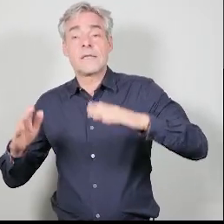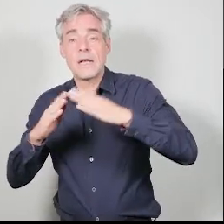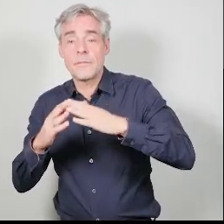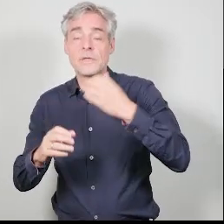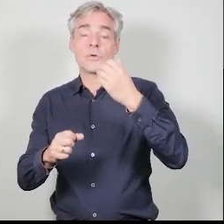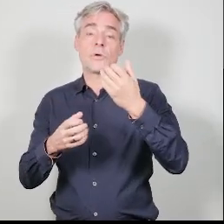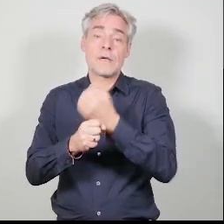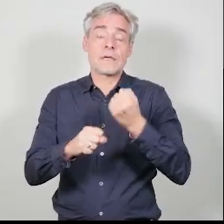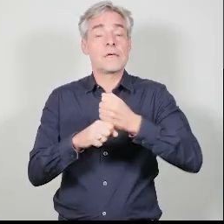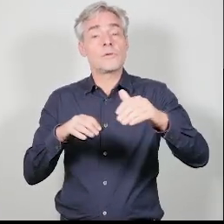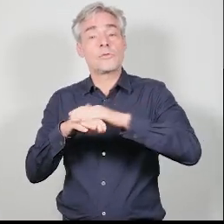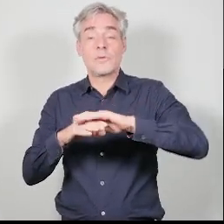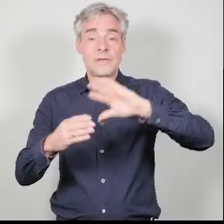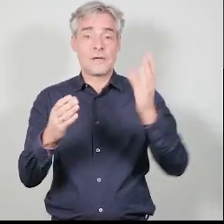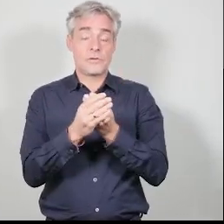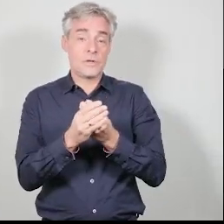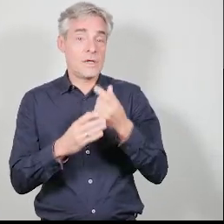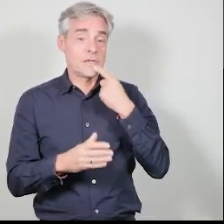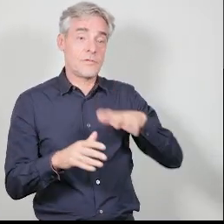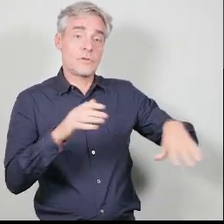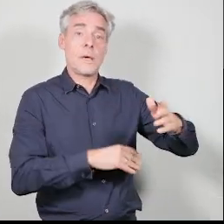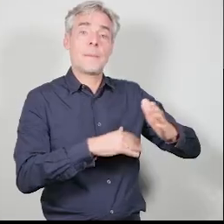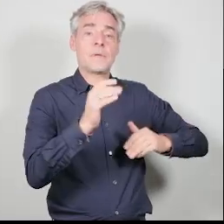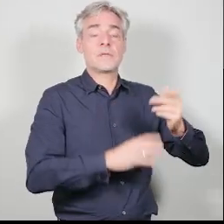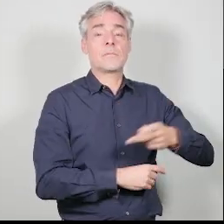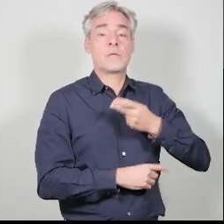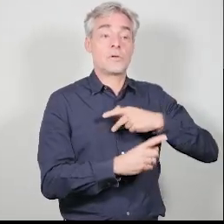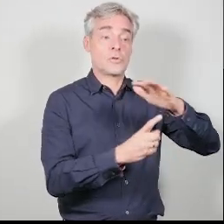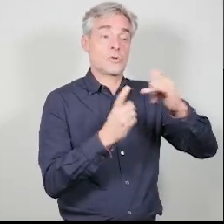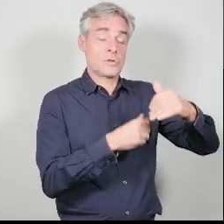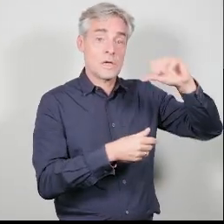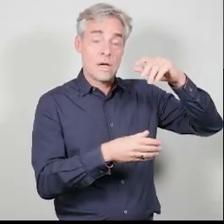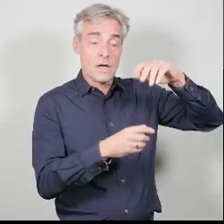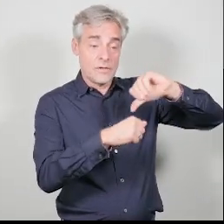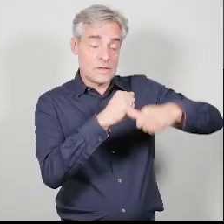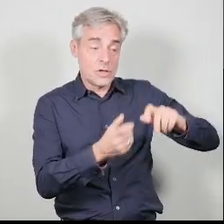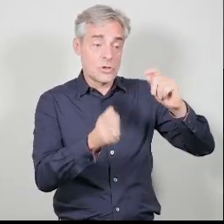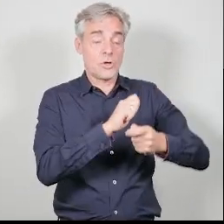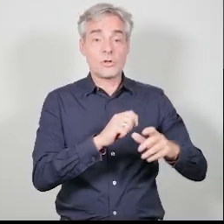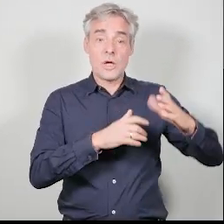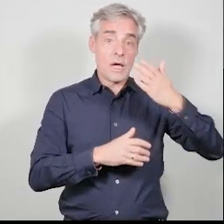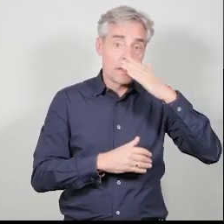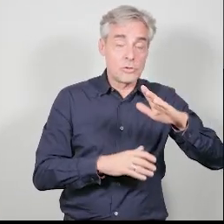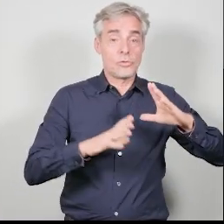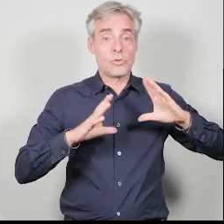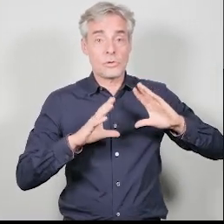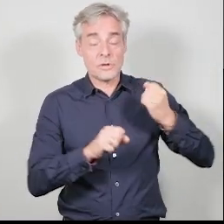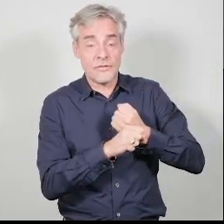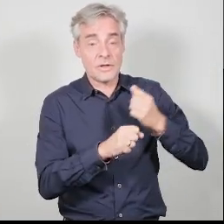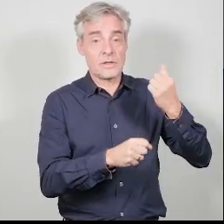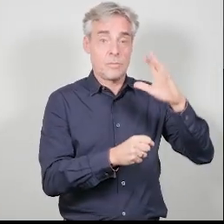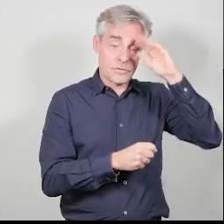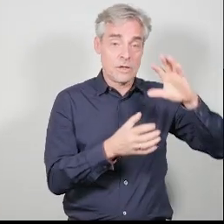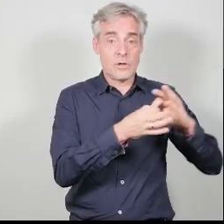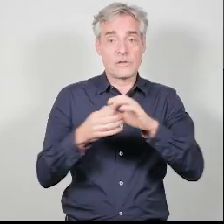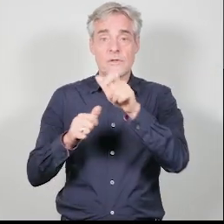d'une politique inclusive changeaient la teneur des métiers du médico-social, le positionnement des professionnels, mais également leurs relations avec